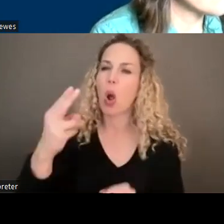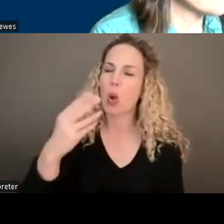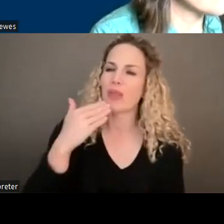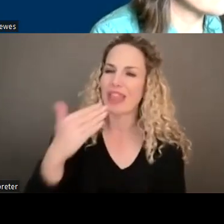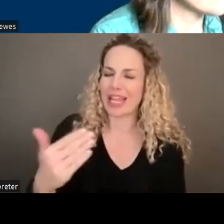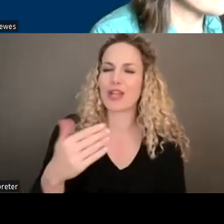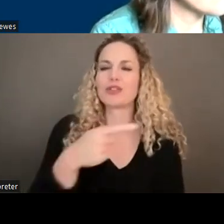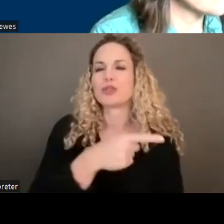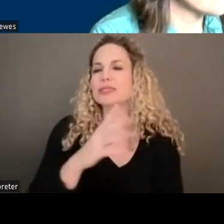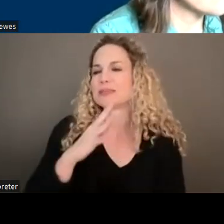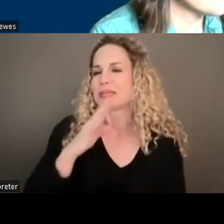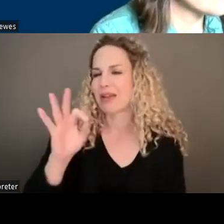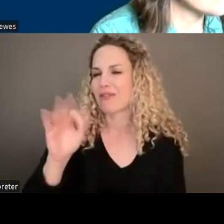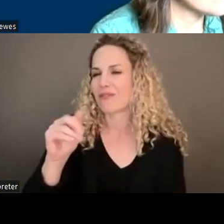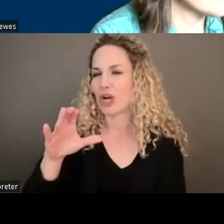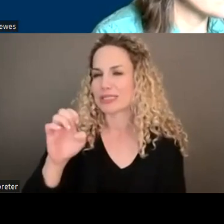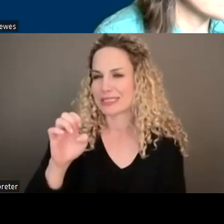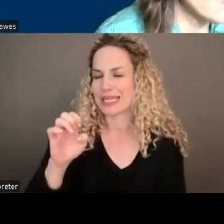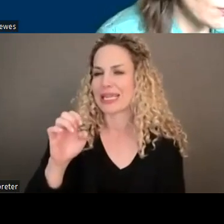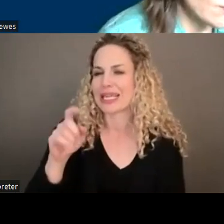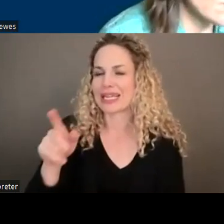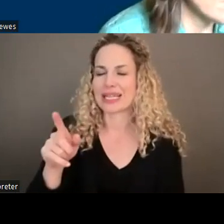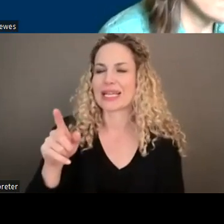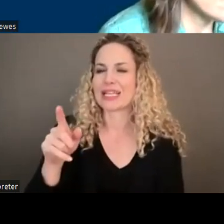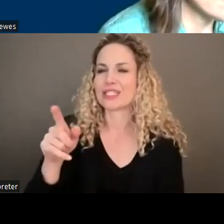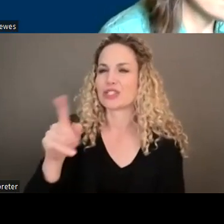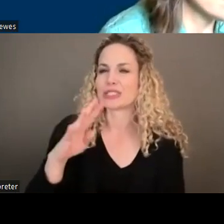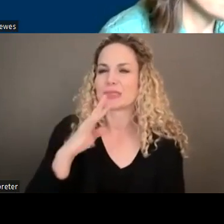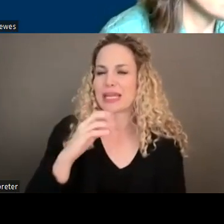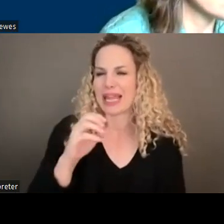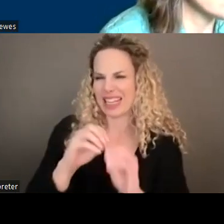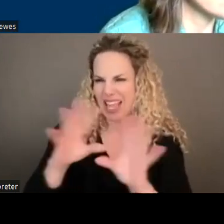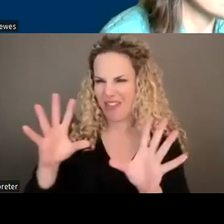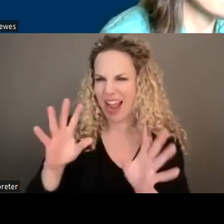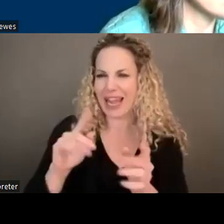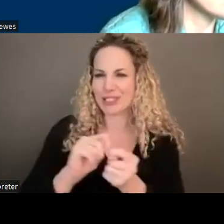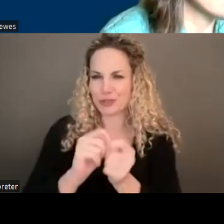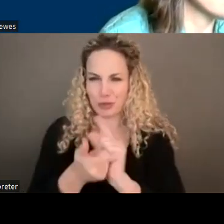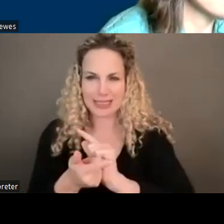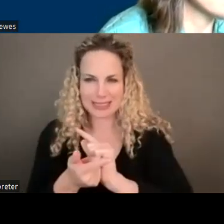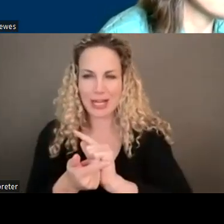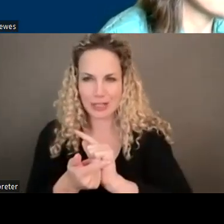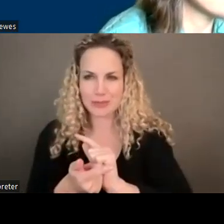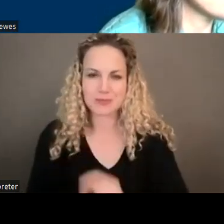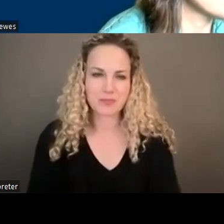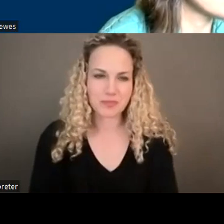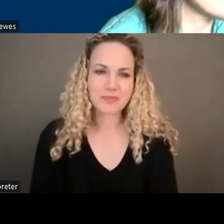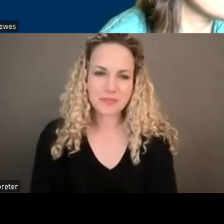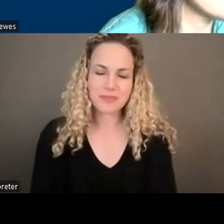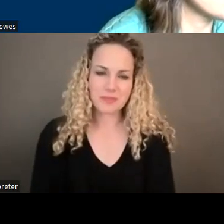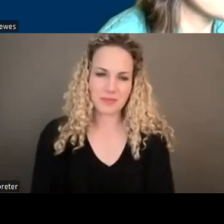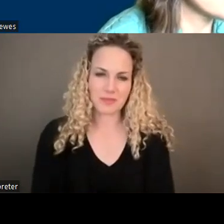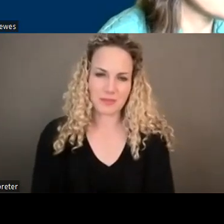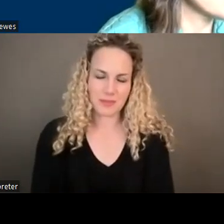چیز است لیسانس برای 8 نفر است ولی ما چون روز هفته باز کیتس ما پارت